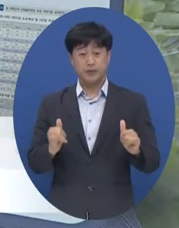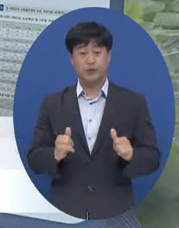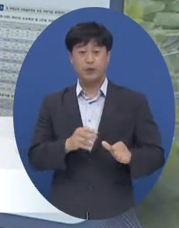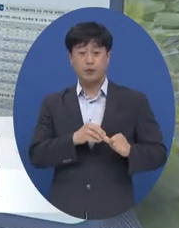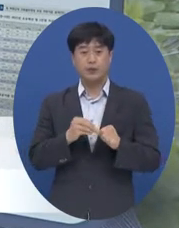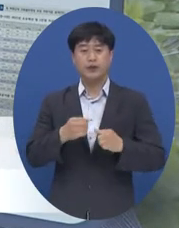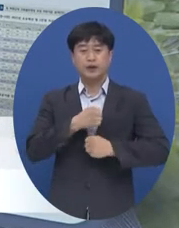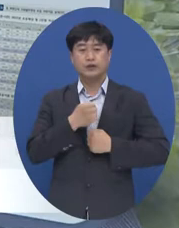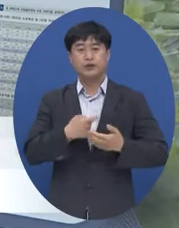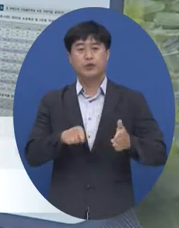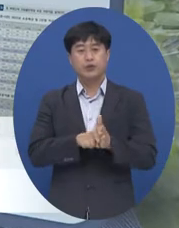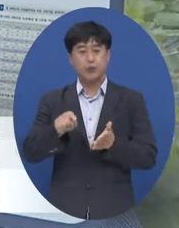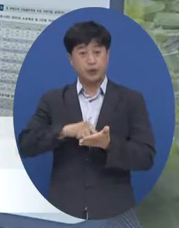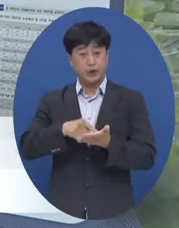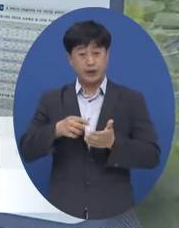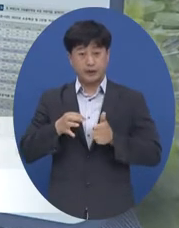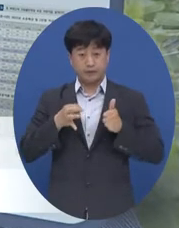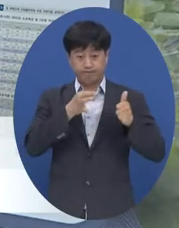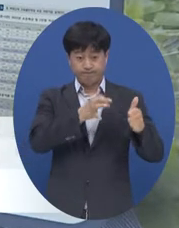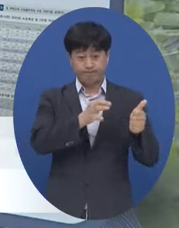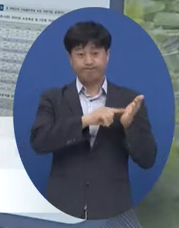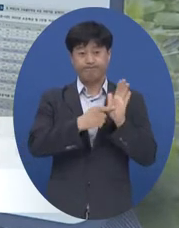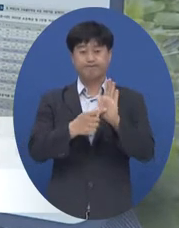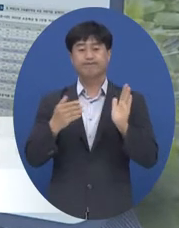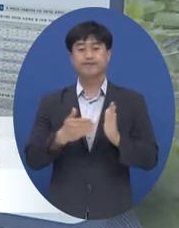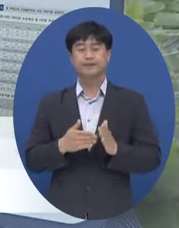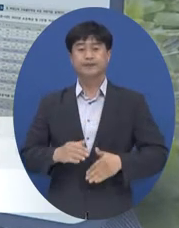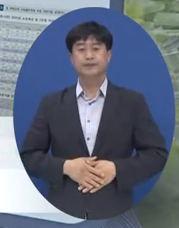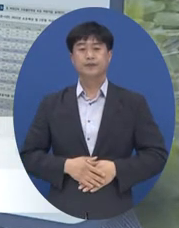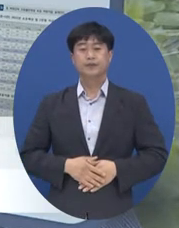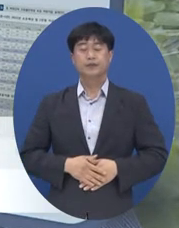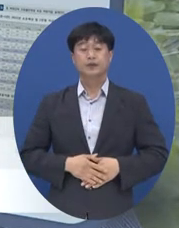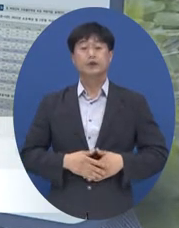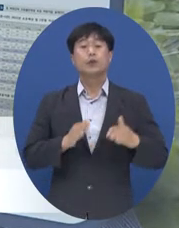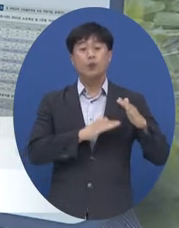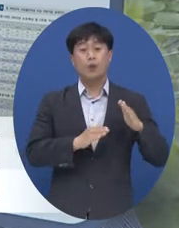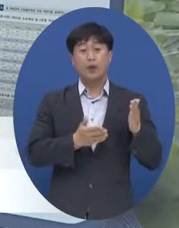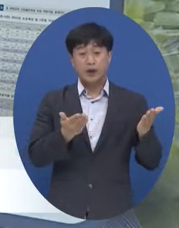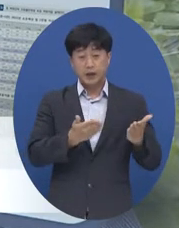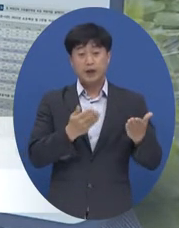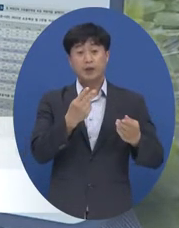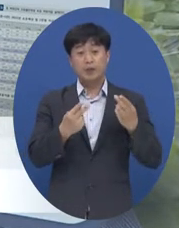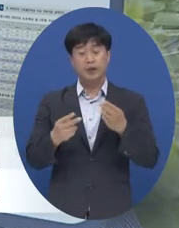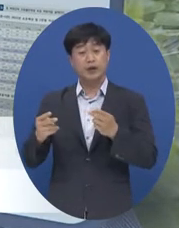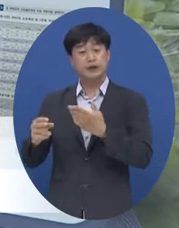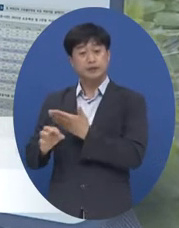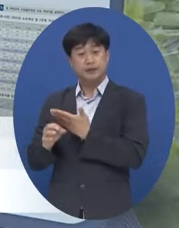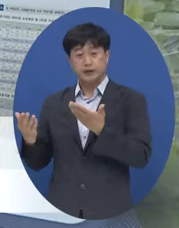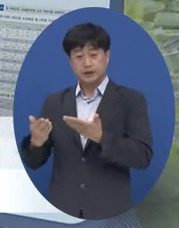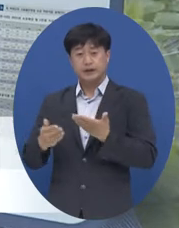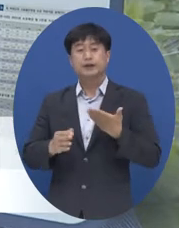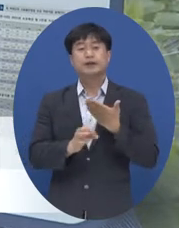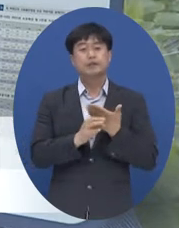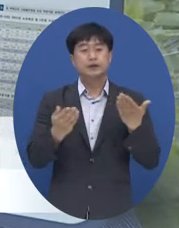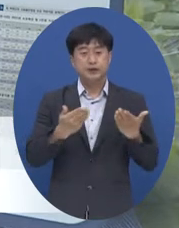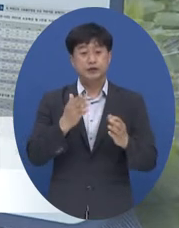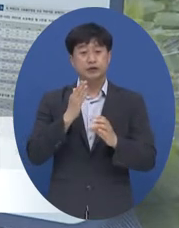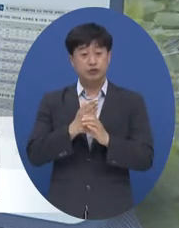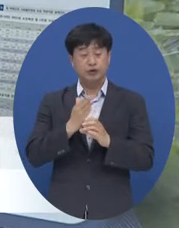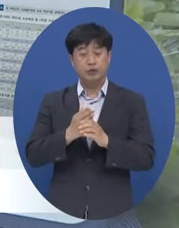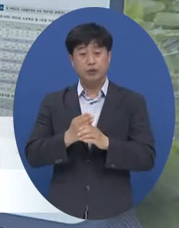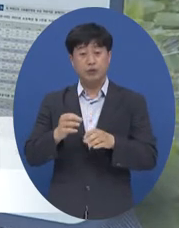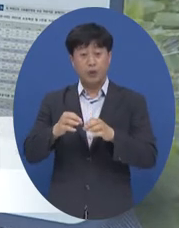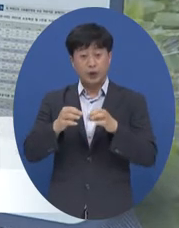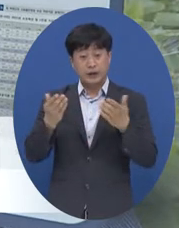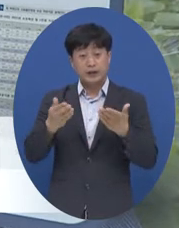노동자의 고용 안정을 위해 보상금을 지급하겠다고 밝혔습니다. 정규직보다는 비정규직이, 비정규직 중에서도